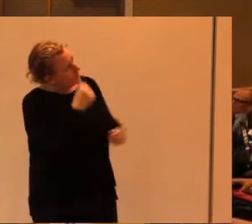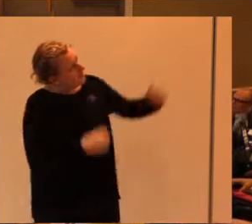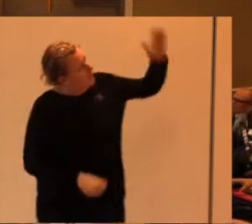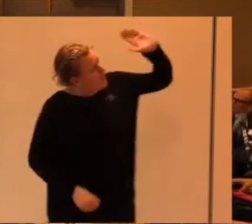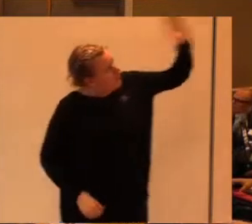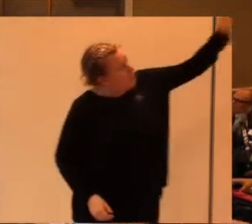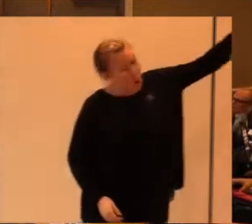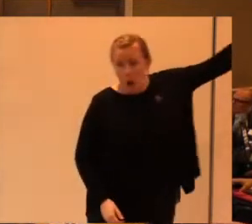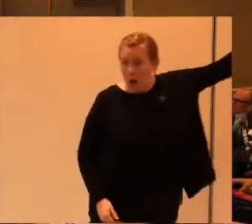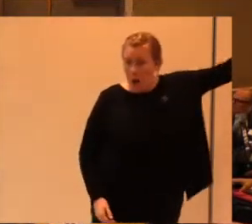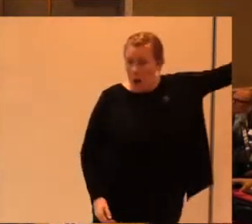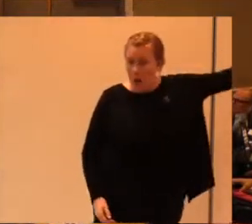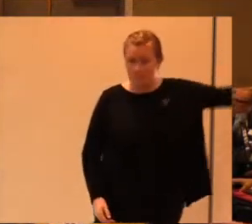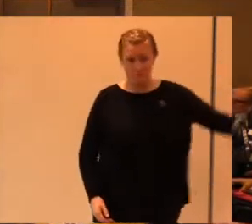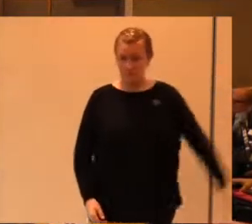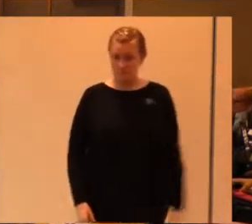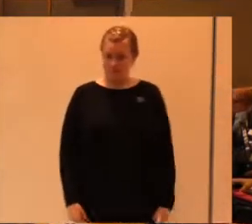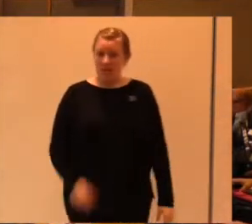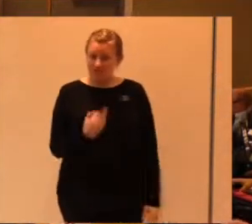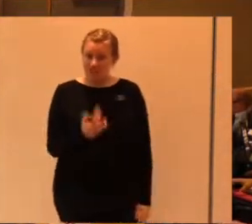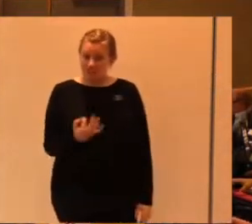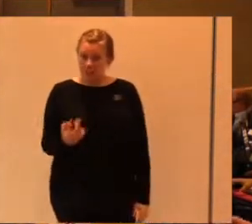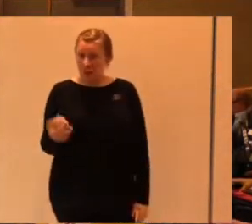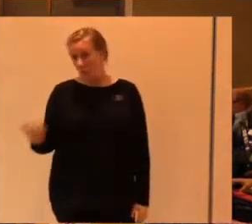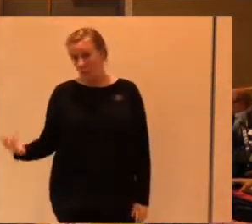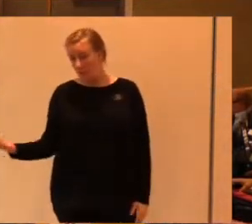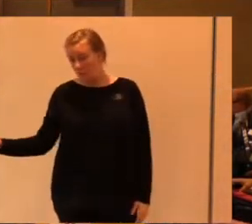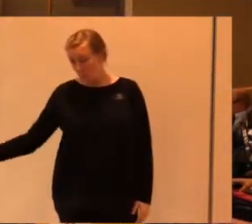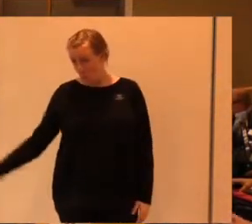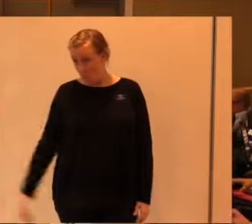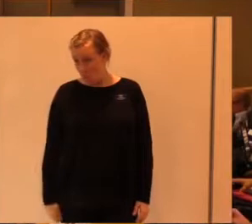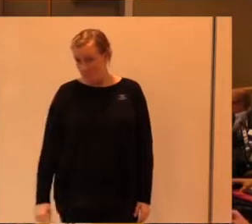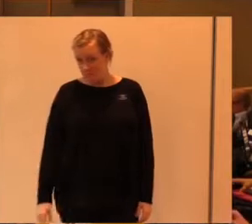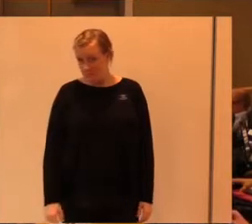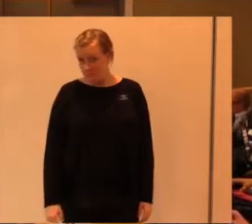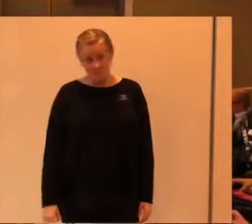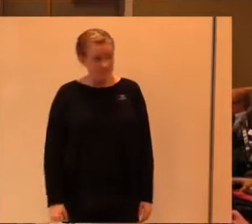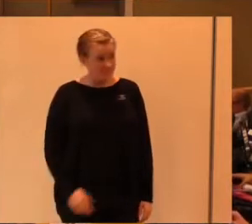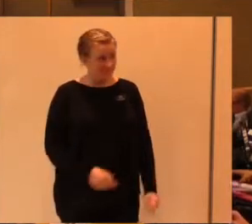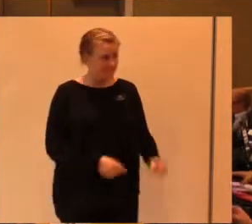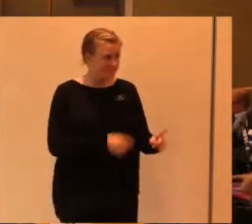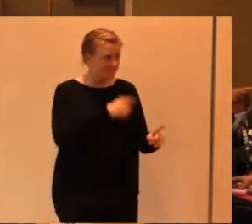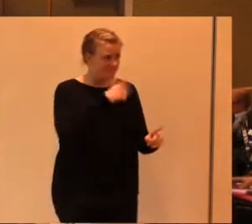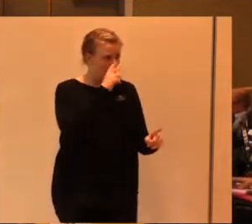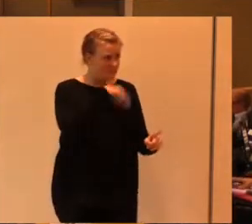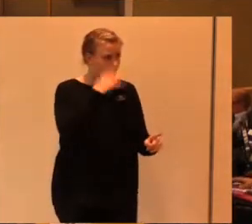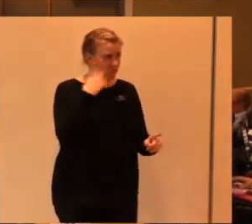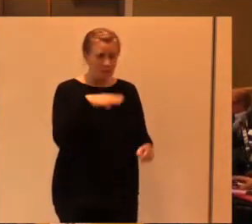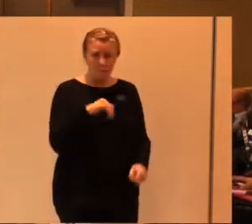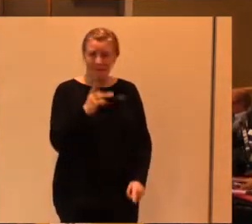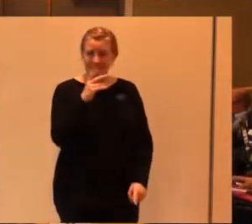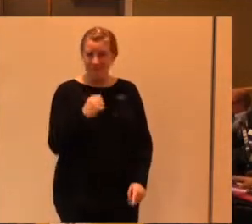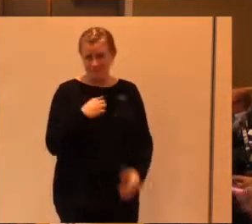ambayo janevesa valeme wow, no, någonting sånt. Yeah. Ni har ju sett mycket föreläsa och kört den här någon gång